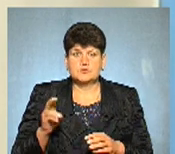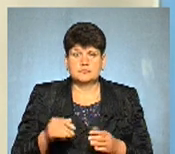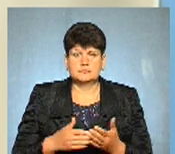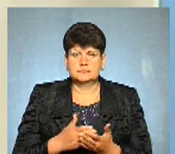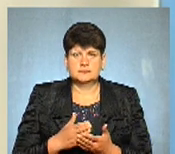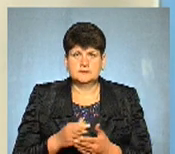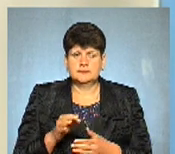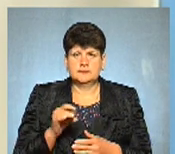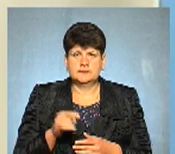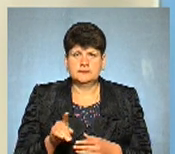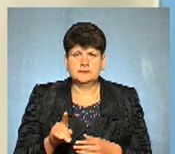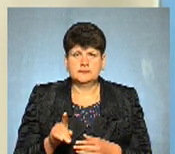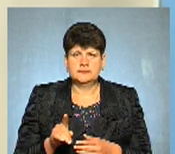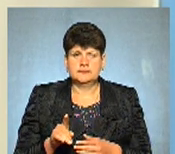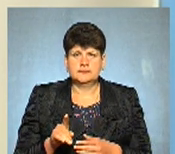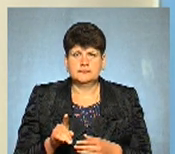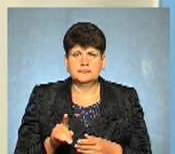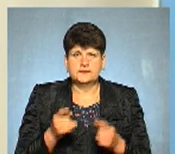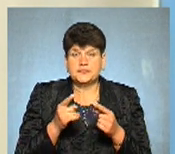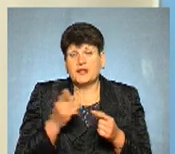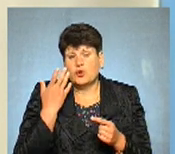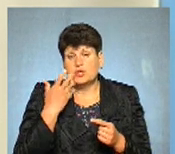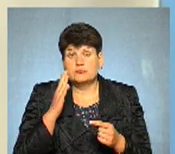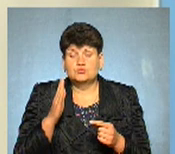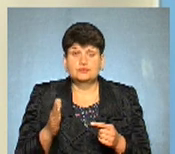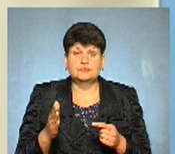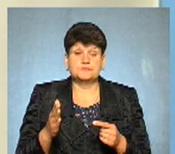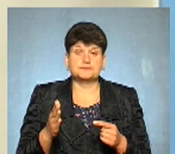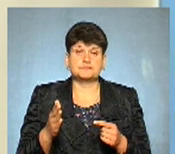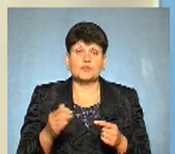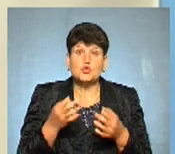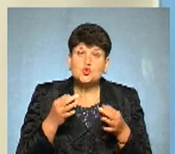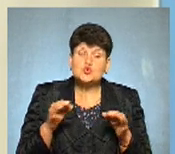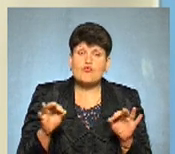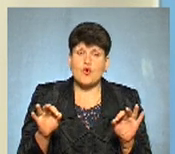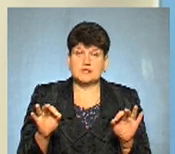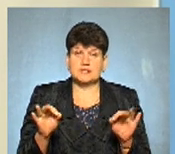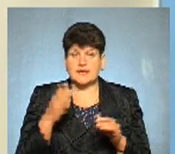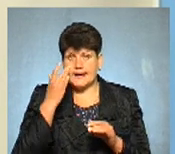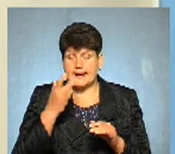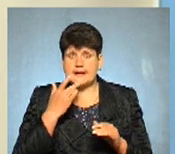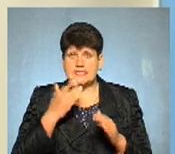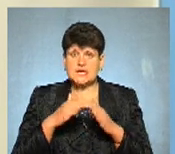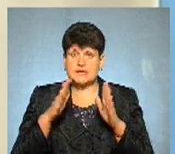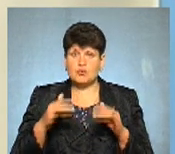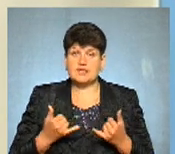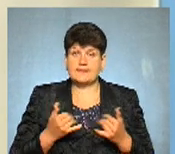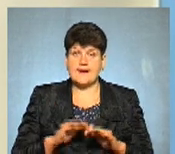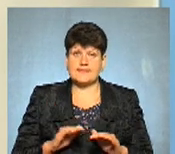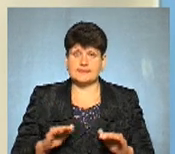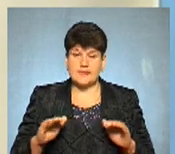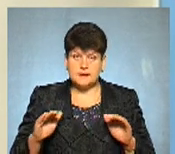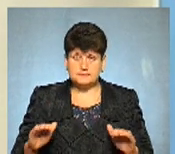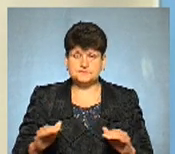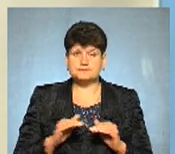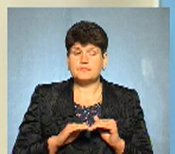Мінсоцполітики про те, що чи коли будуть ці, скажімо, дозволені літні табори для дітей, бо на